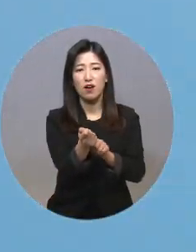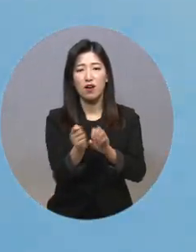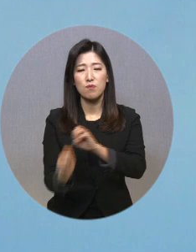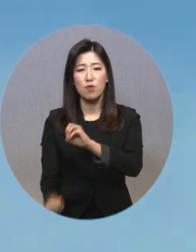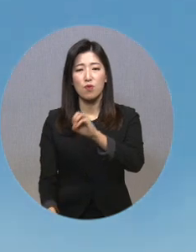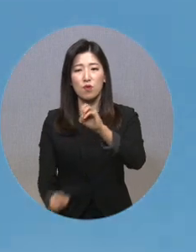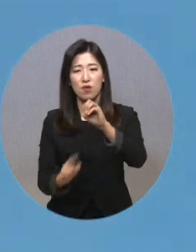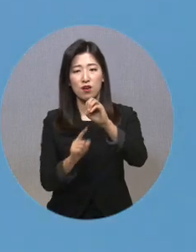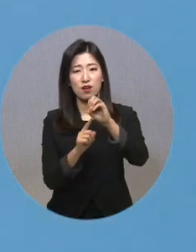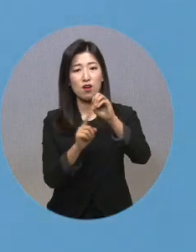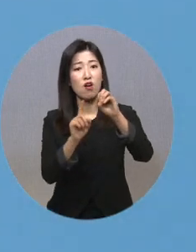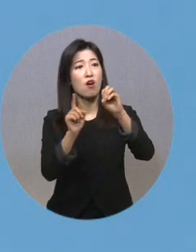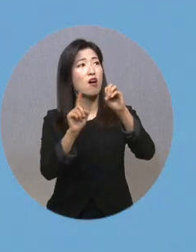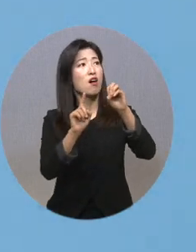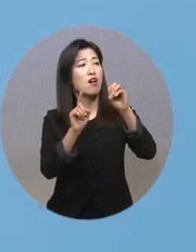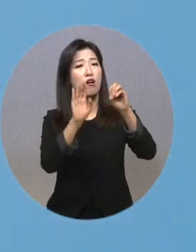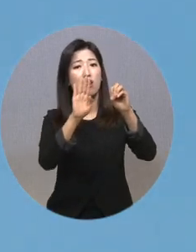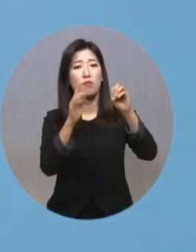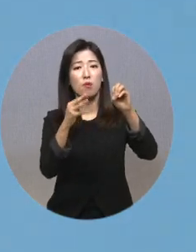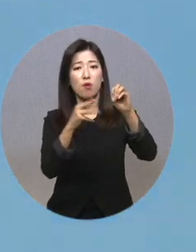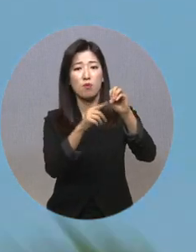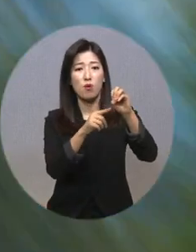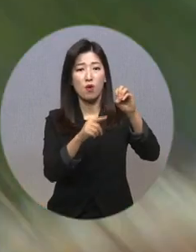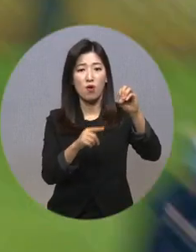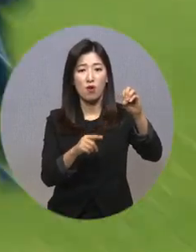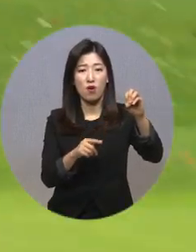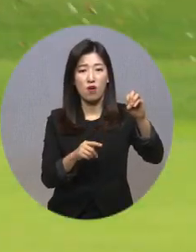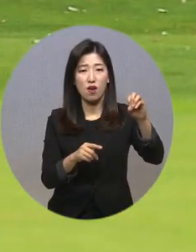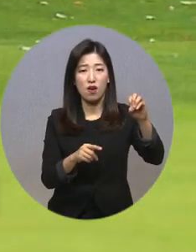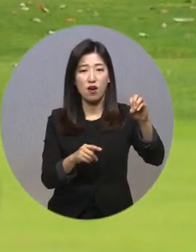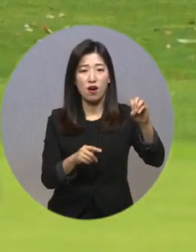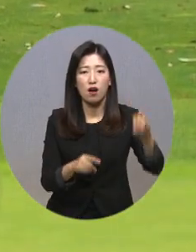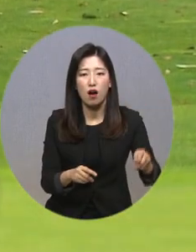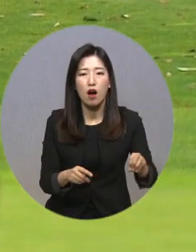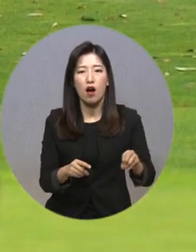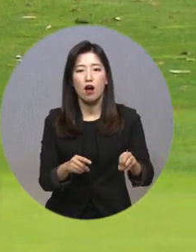오 오 오 오 오